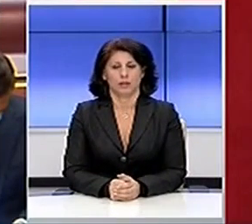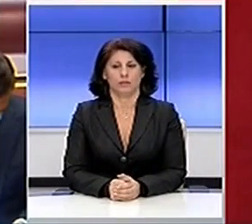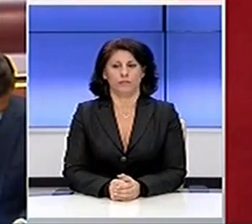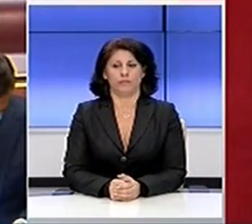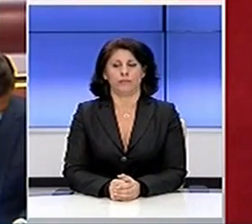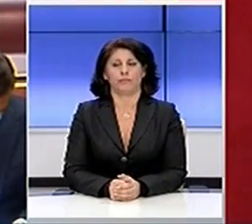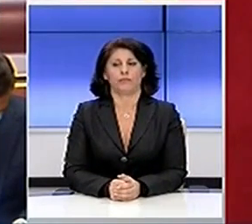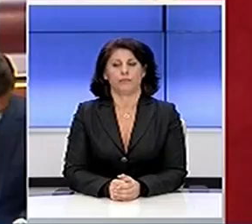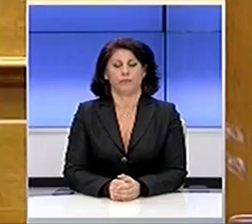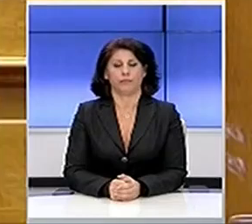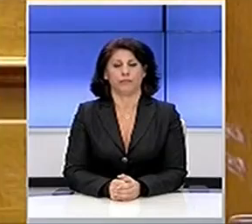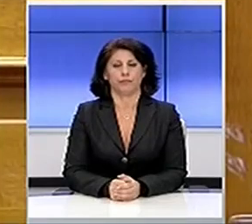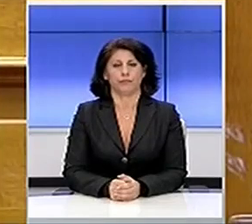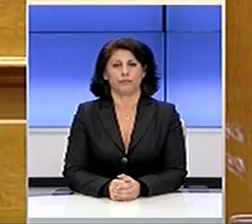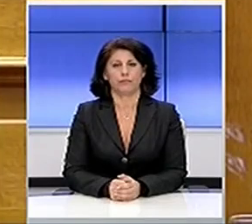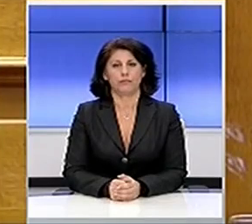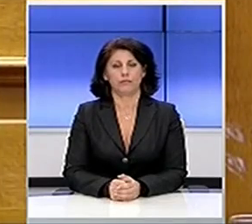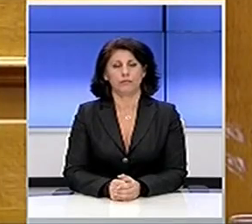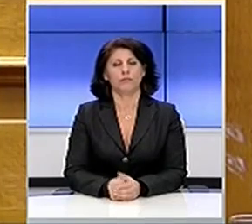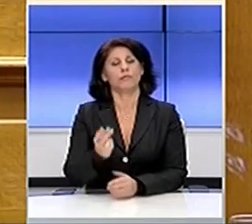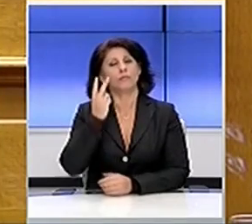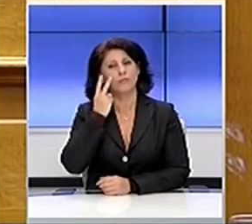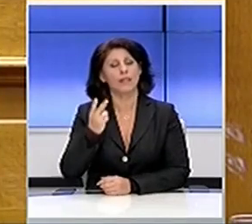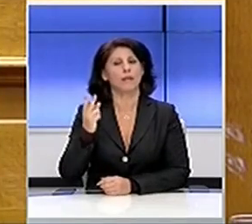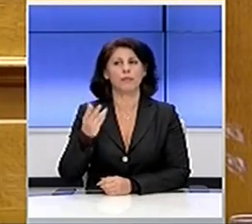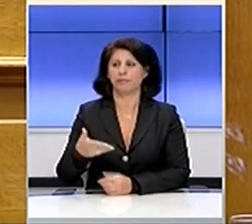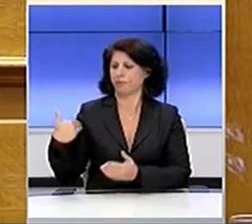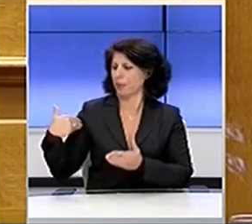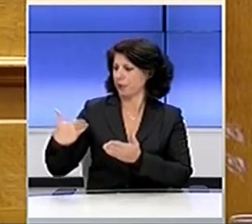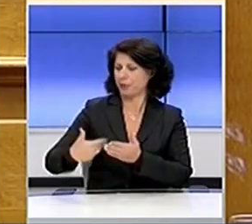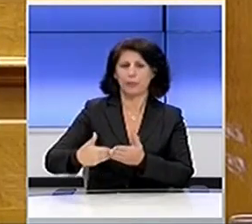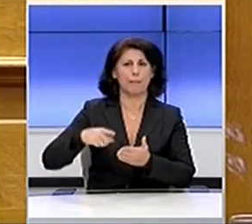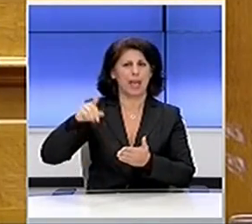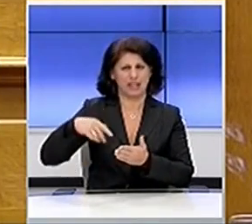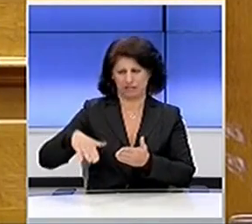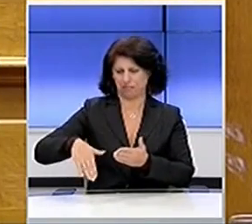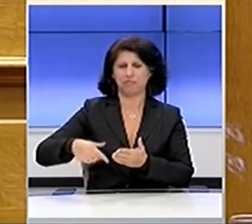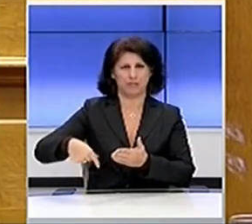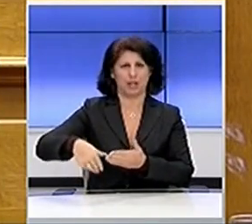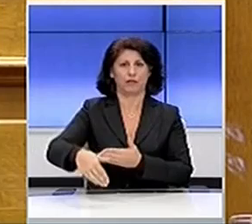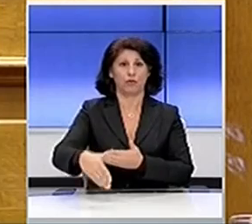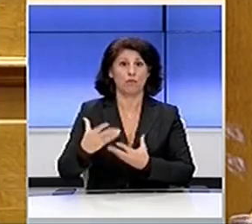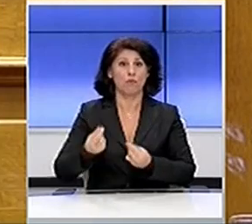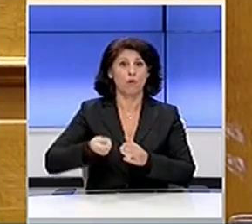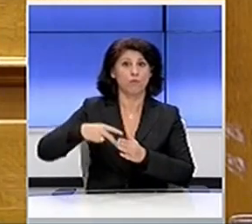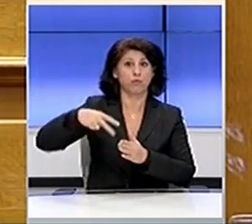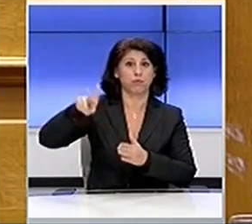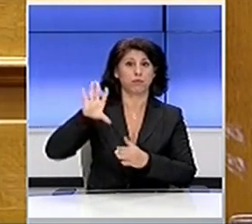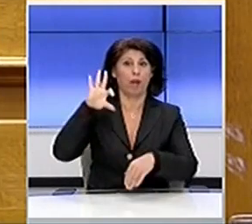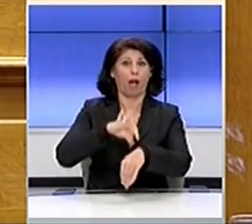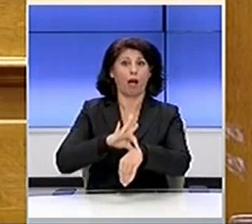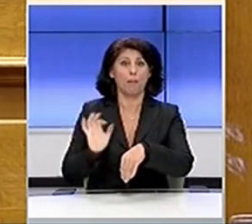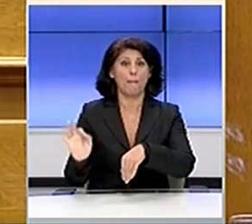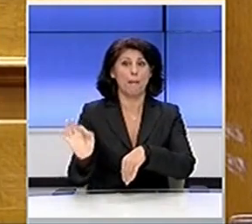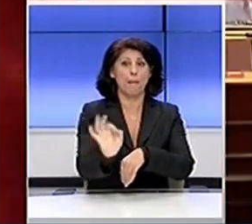Είδαμε λοιπόν τις τελευταίες 10 μέρες μία εξαιρετική αύξηση των κρουσμάτων.